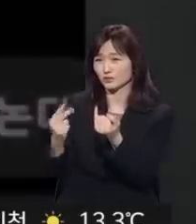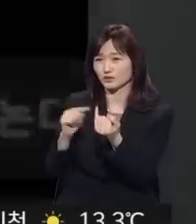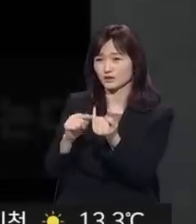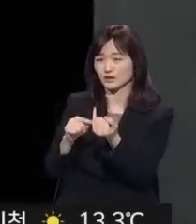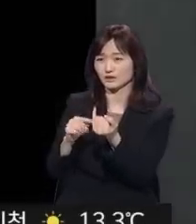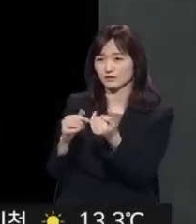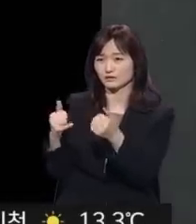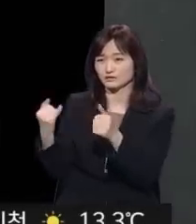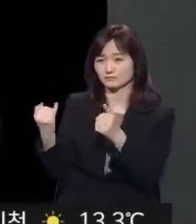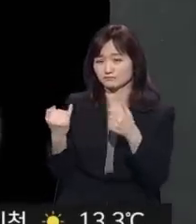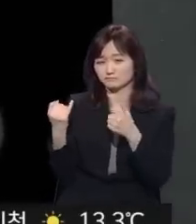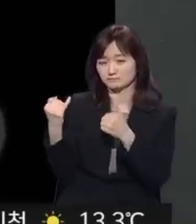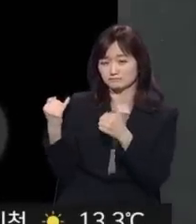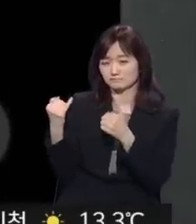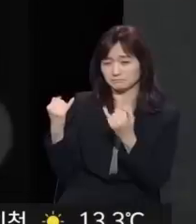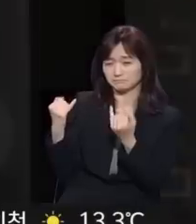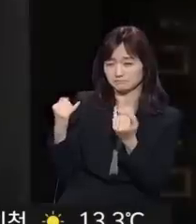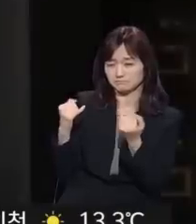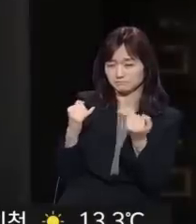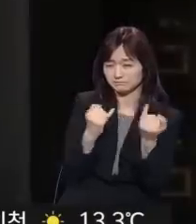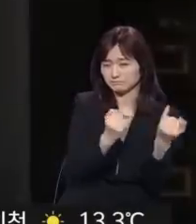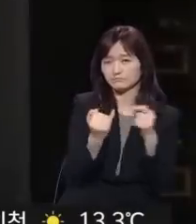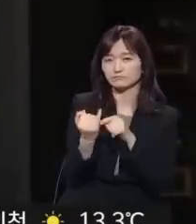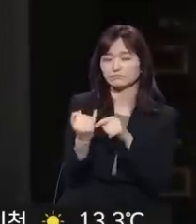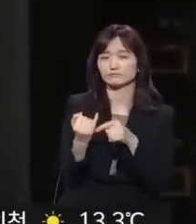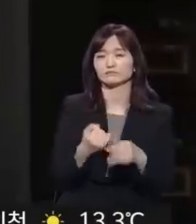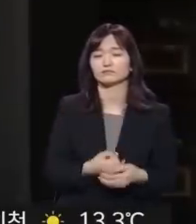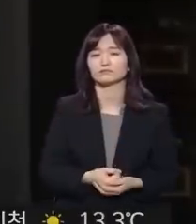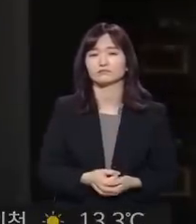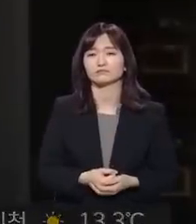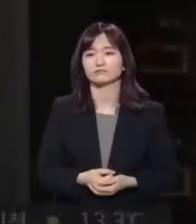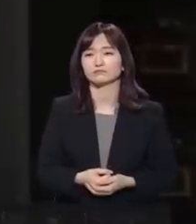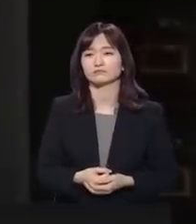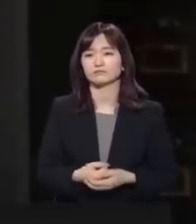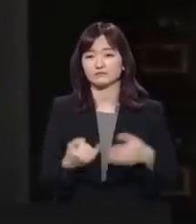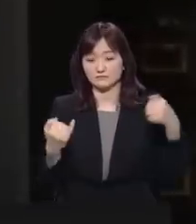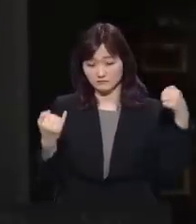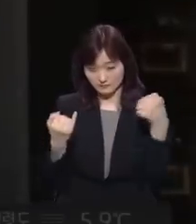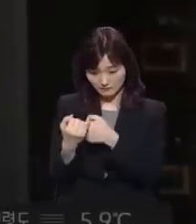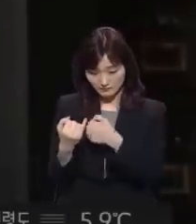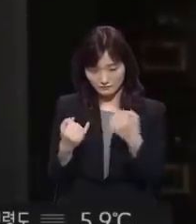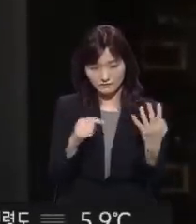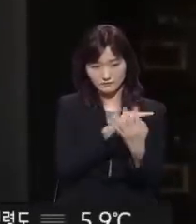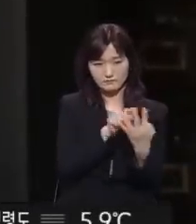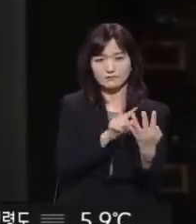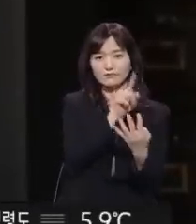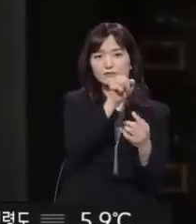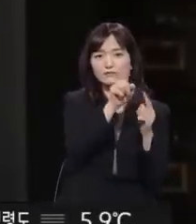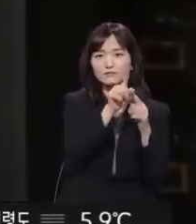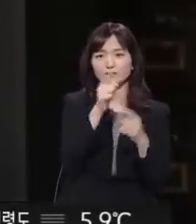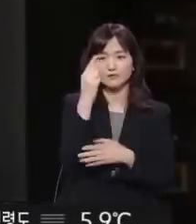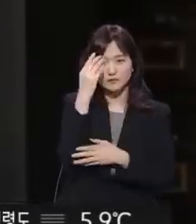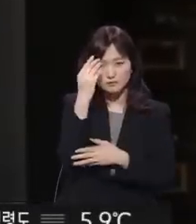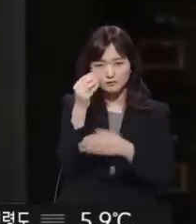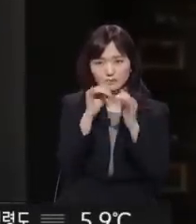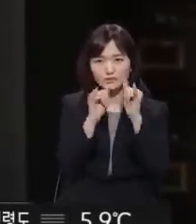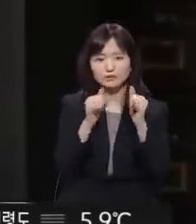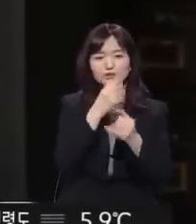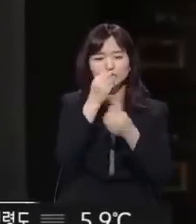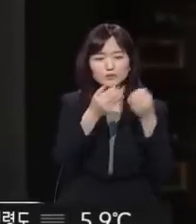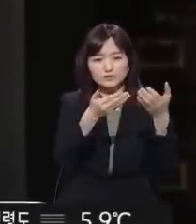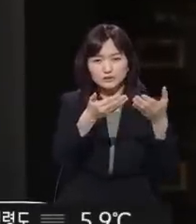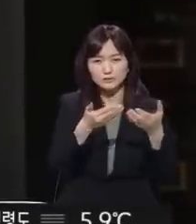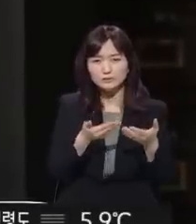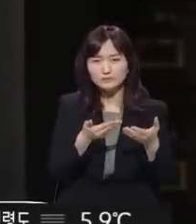했습니다. 자, 그런데 말이죠. 이 가해자 중에 한 명은 진술서, 목격자들 진술서를 받은 것과